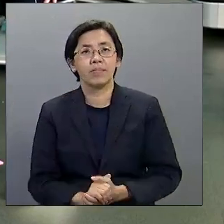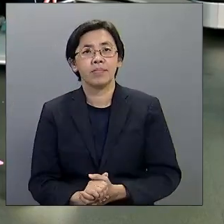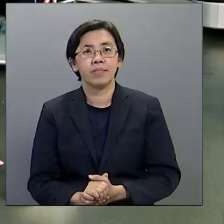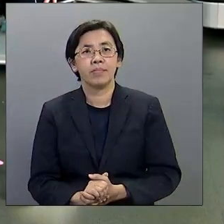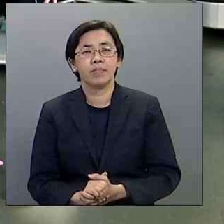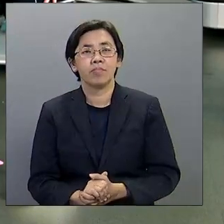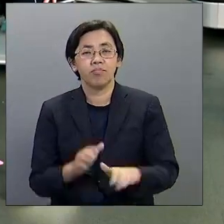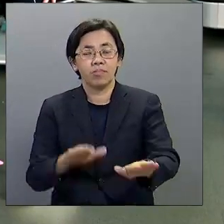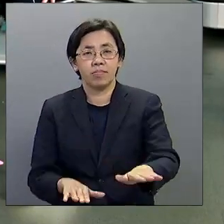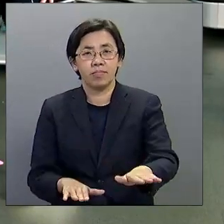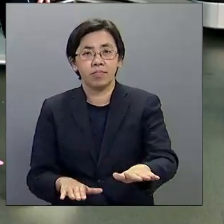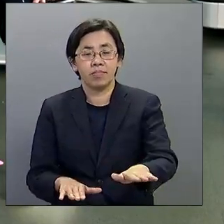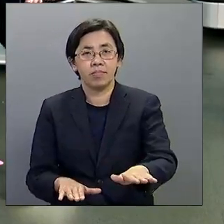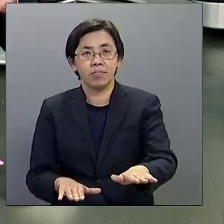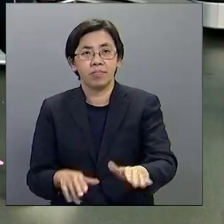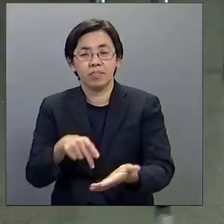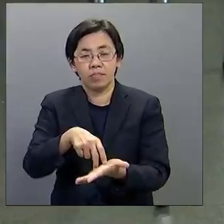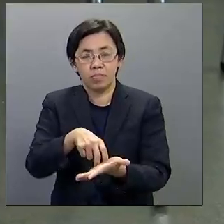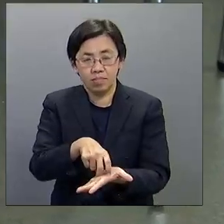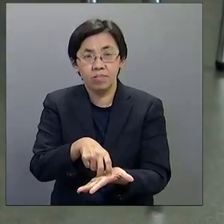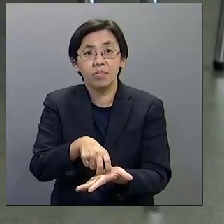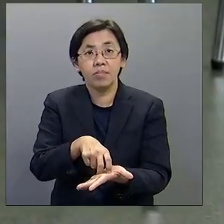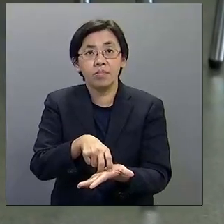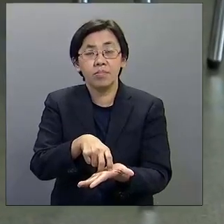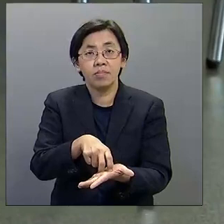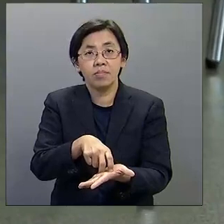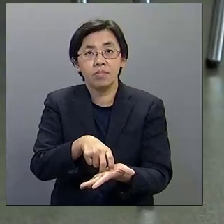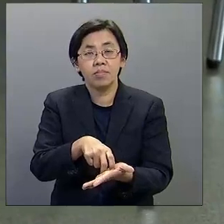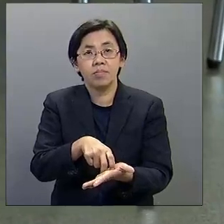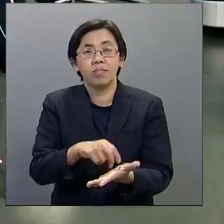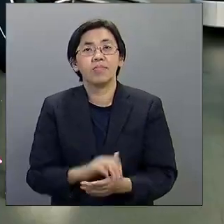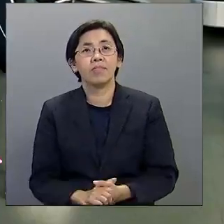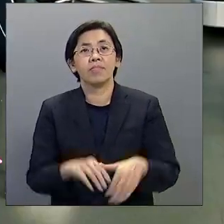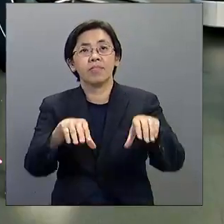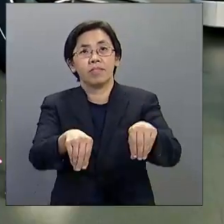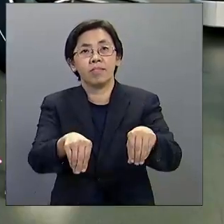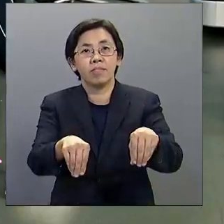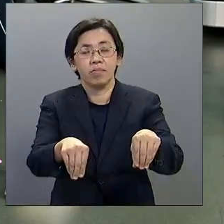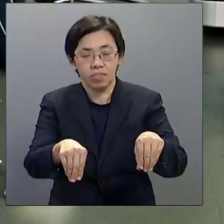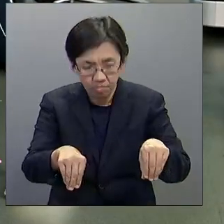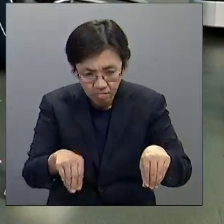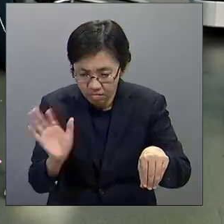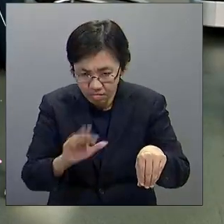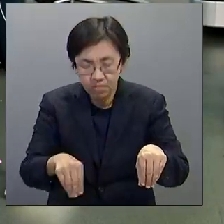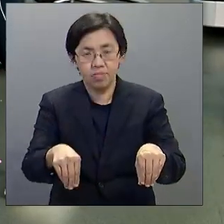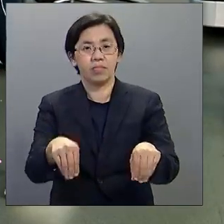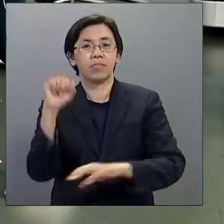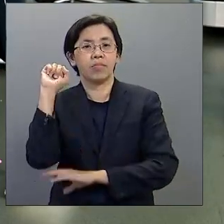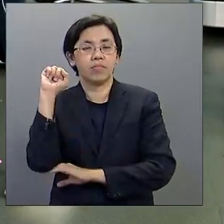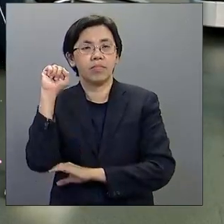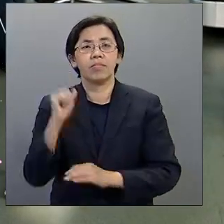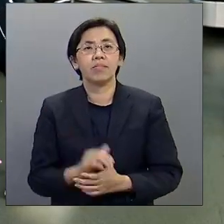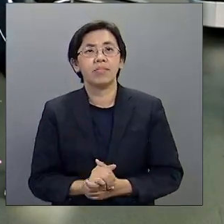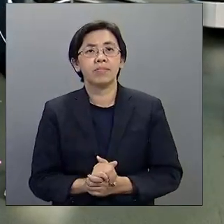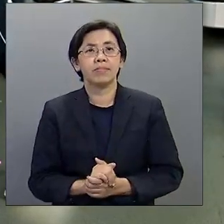ข่าขาข้างหน้าค่ะมาทางด้านหน้าคีบหลังรักษาระดับหลังให้ตรงไม่โน้มไป ไม่แบบนี ้ใช่คีบหลังให้ต